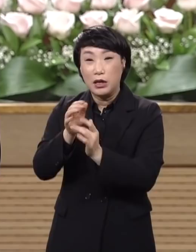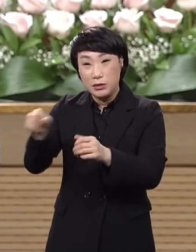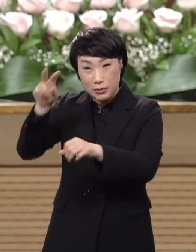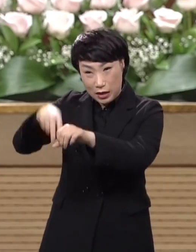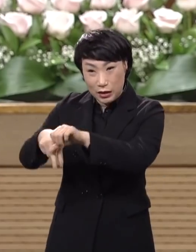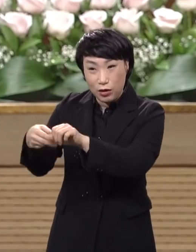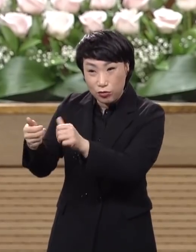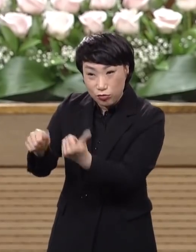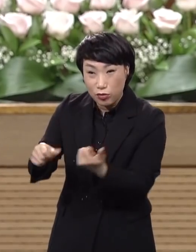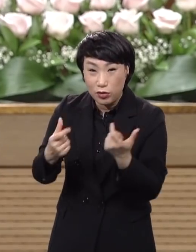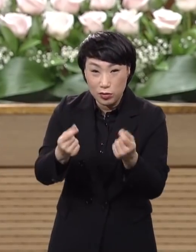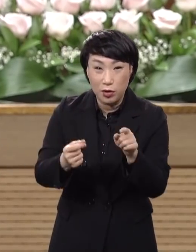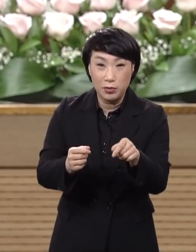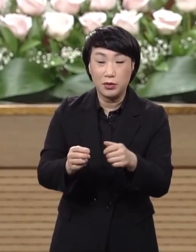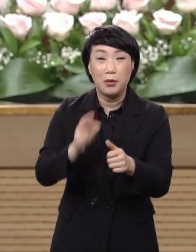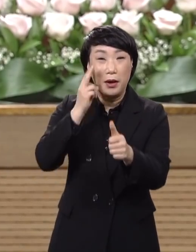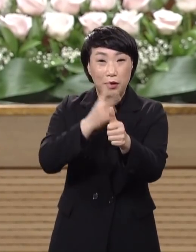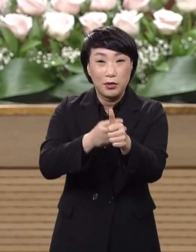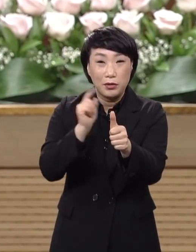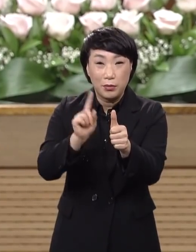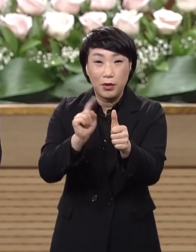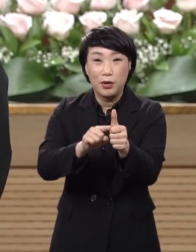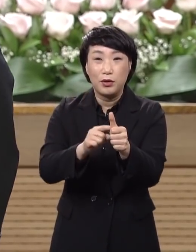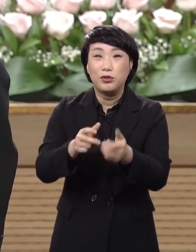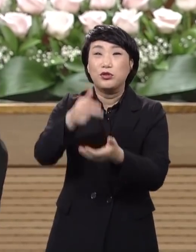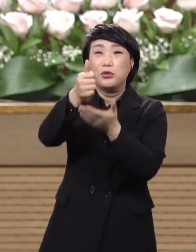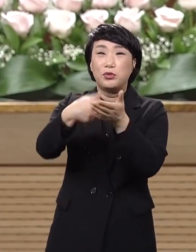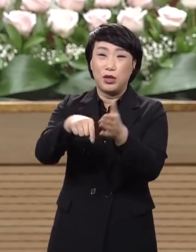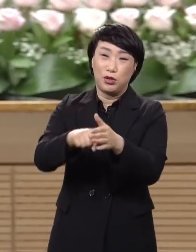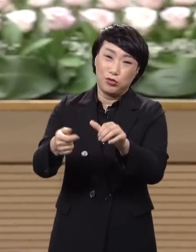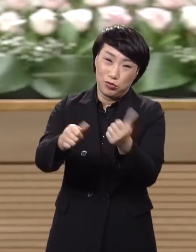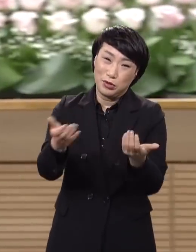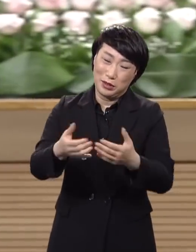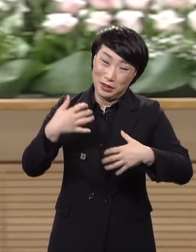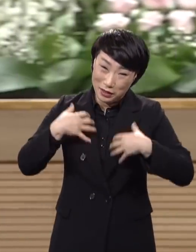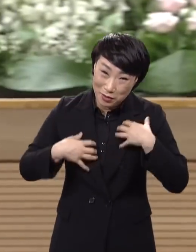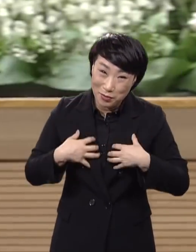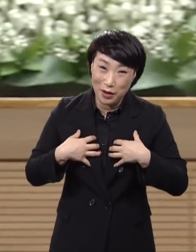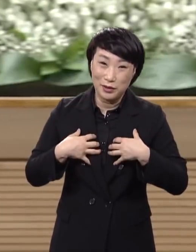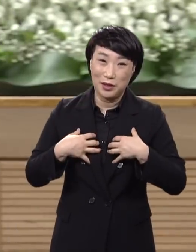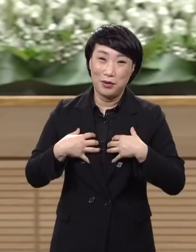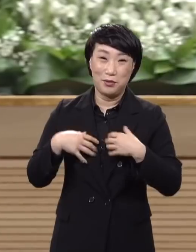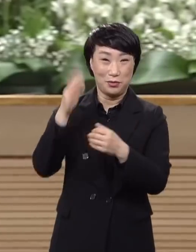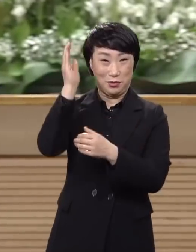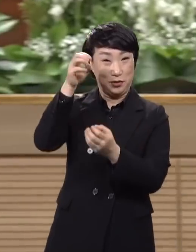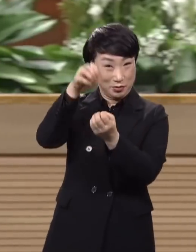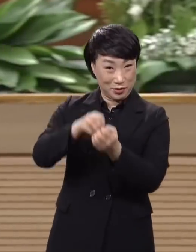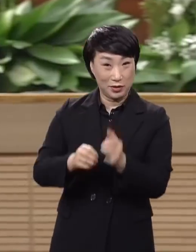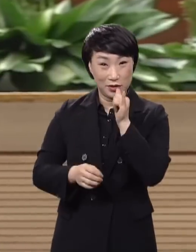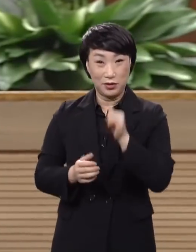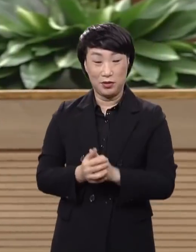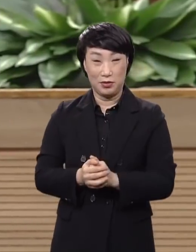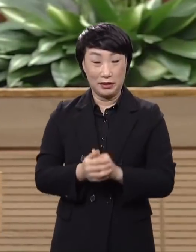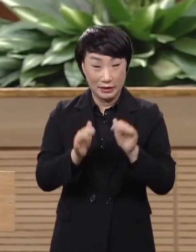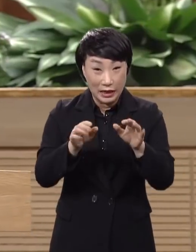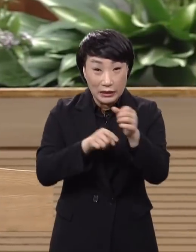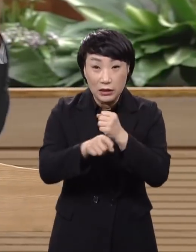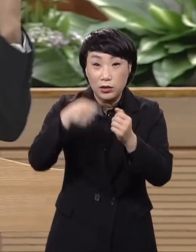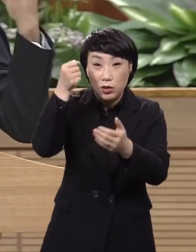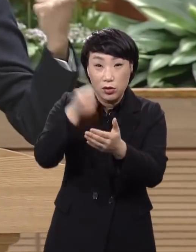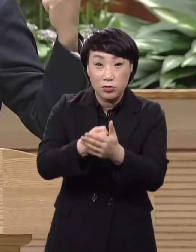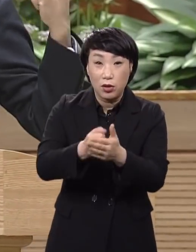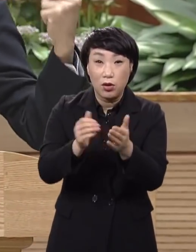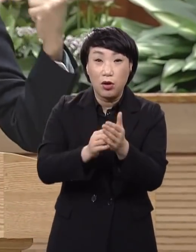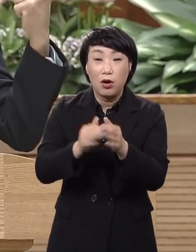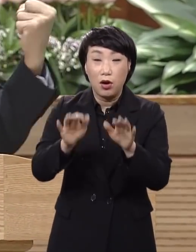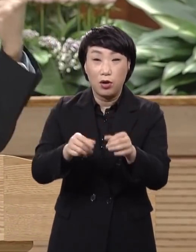죽으시듯이 그도 또 주를 위해 죽는 일이 그렇게 기뻤다 이 말입니다. 뜻을 정하니